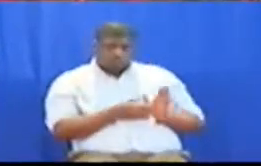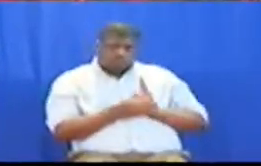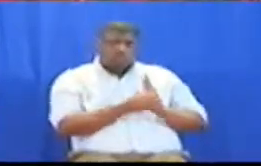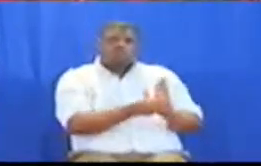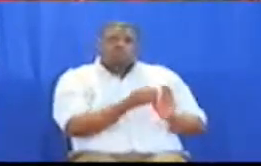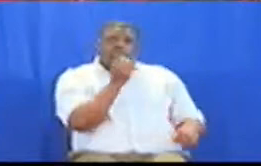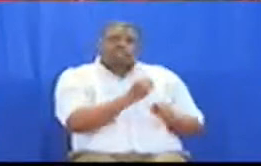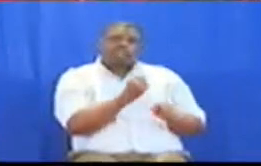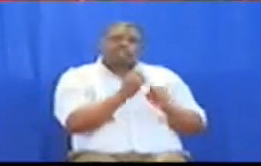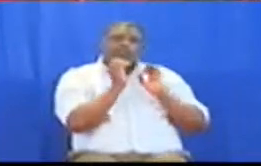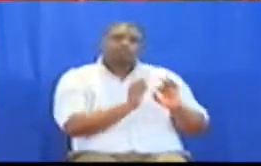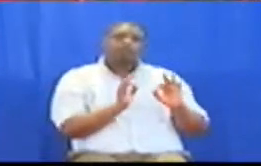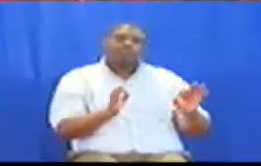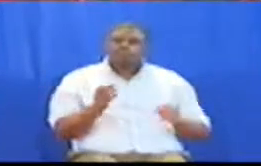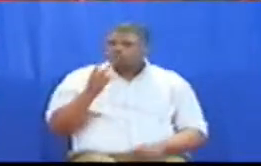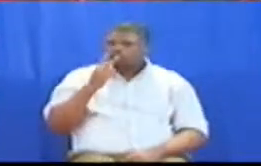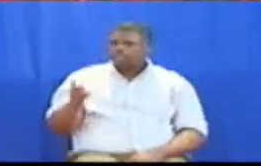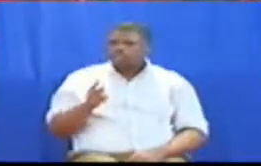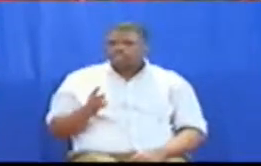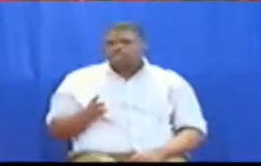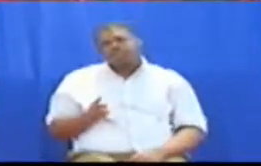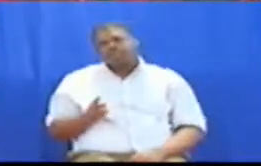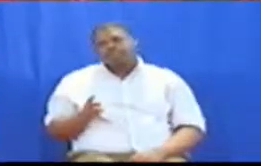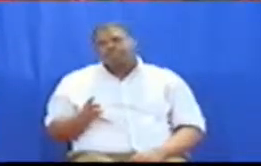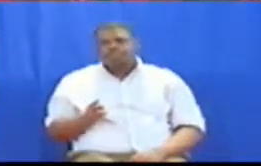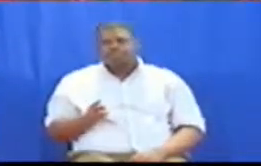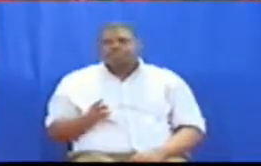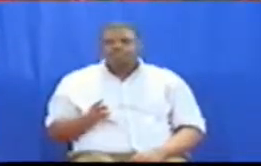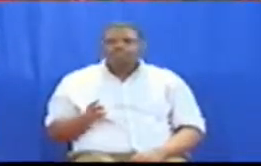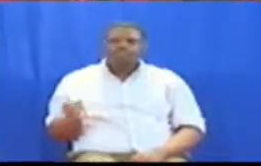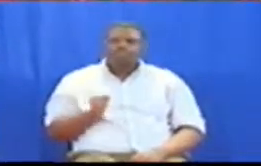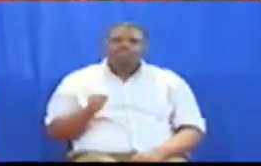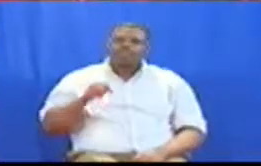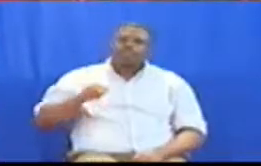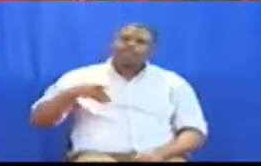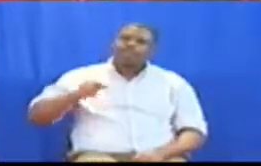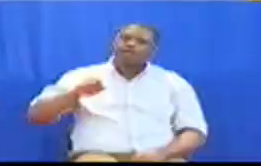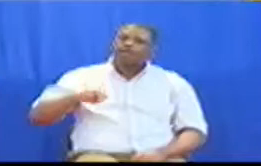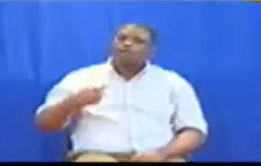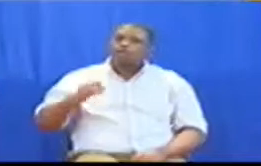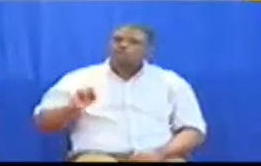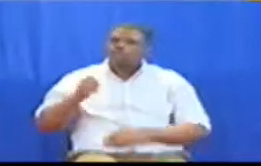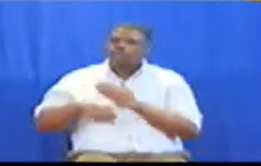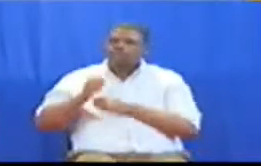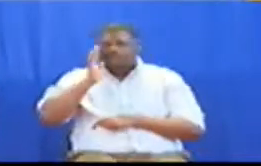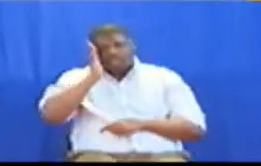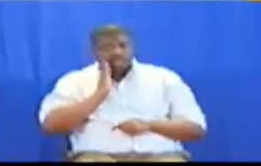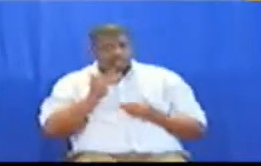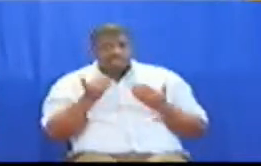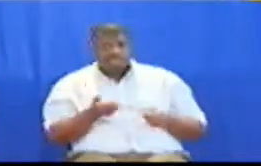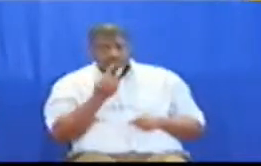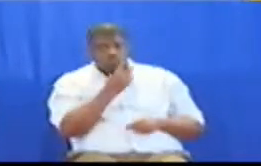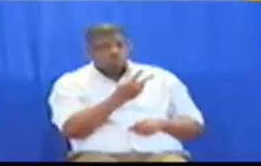kazi nzuri sana. Nikimwangalia mzee Mipango pale, namuita mzee Mpango kwa sababu aliingia kijana, sasa namuona ni